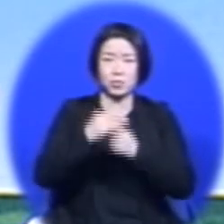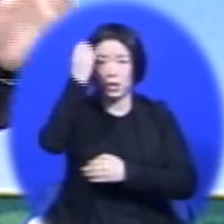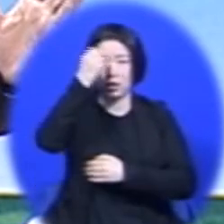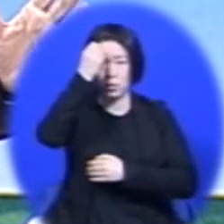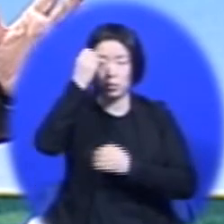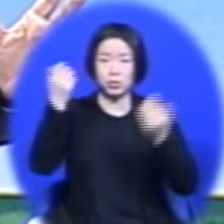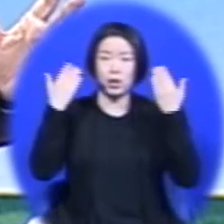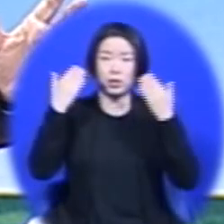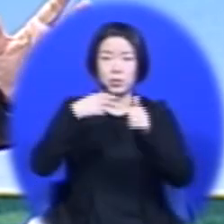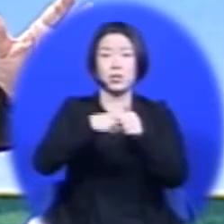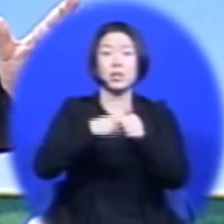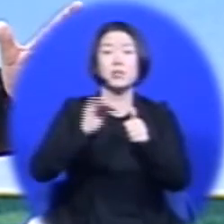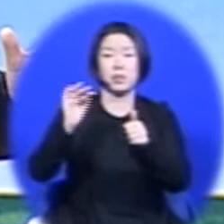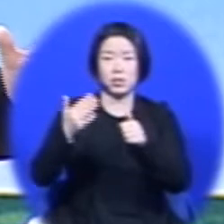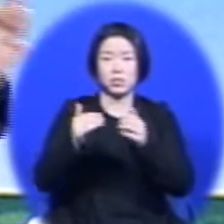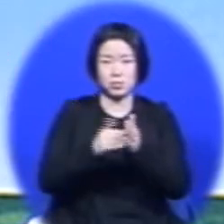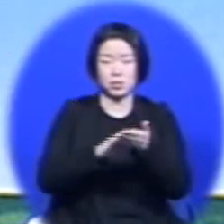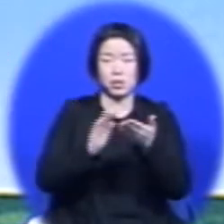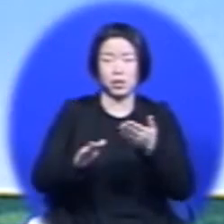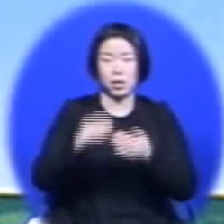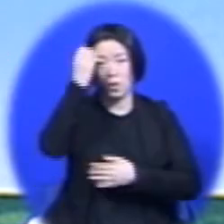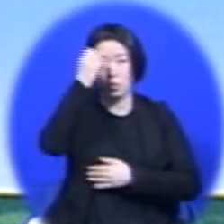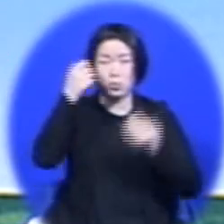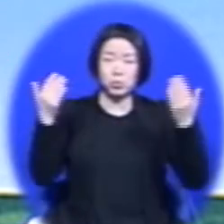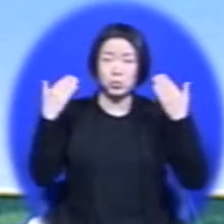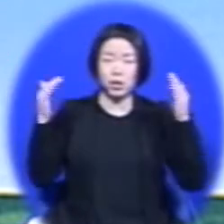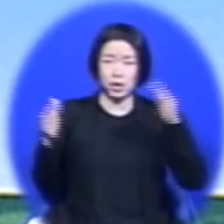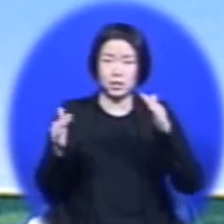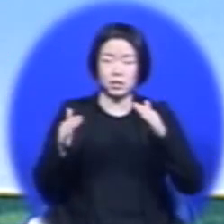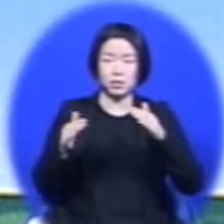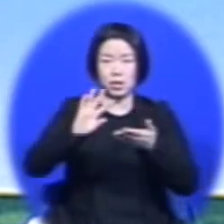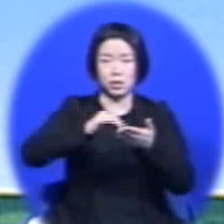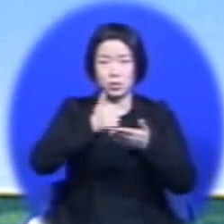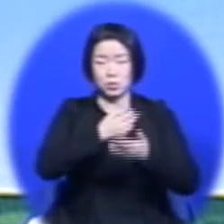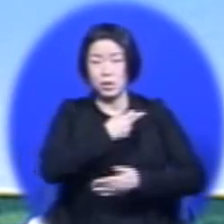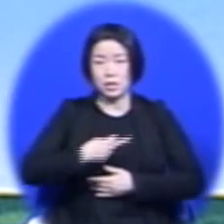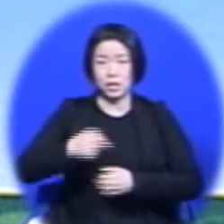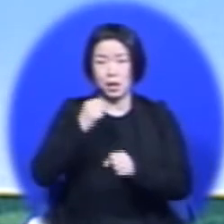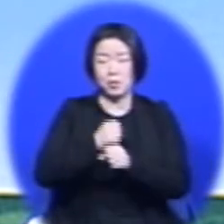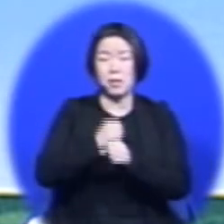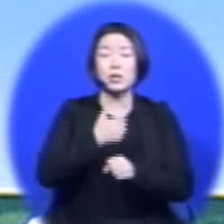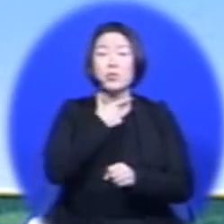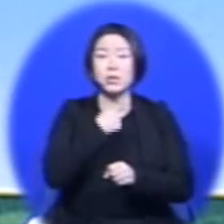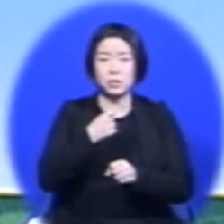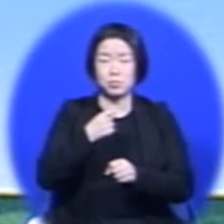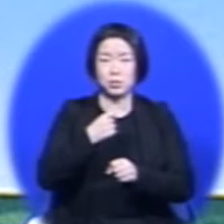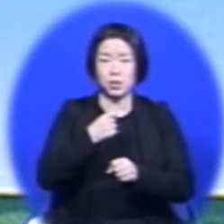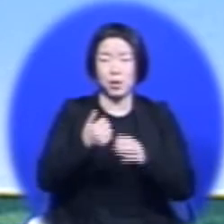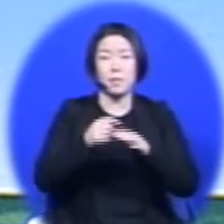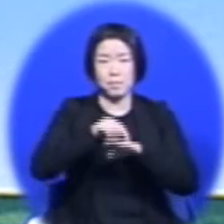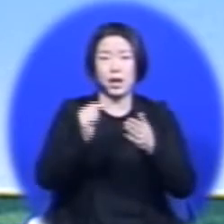고등학교 교사가 되었습니다. 고등학생들을 그리스도의 제자로 그렇게 만들어내고자 하는 소원이